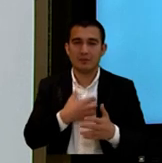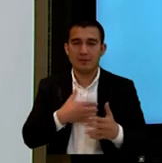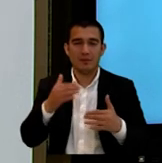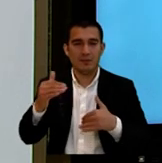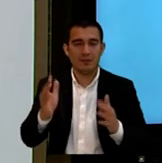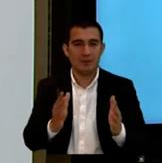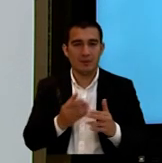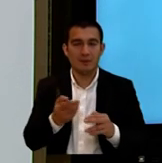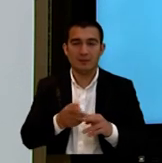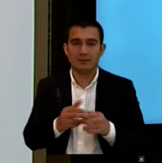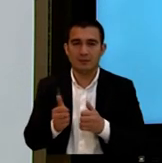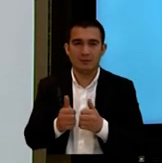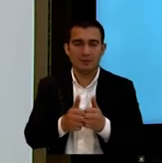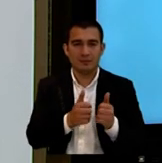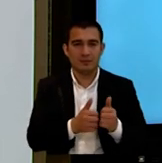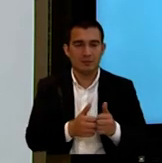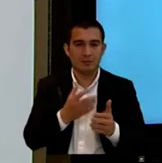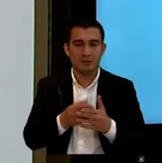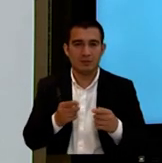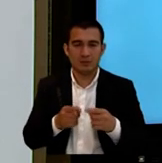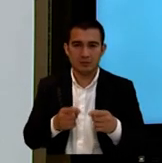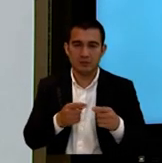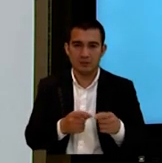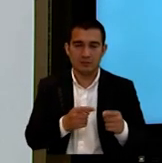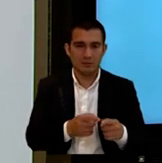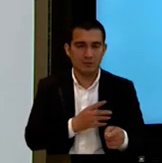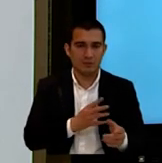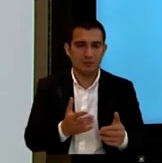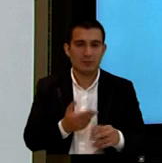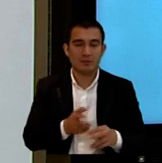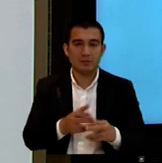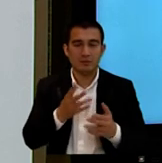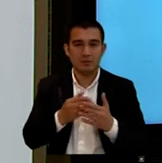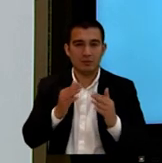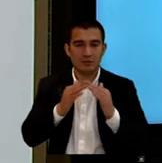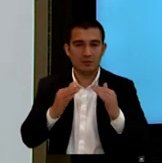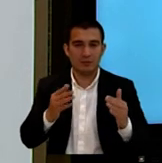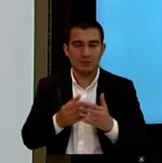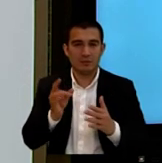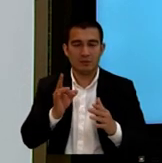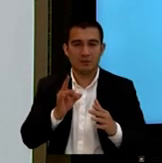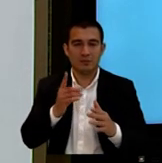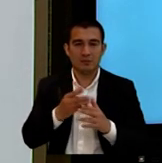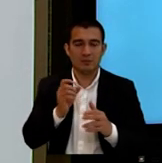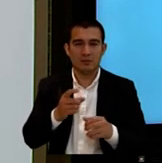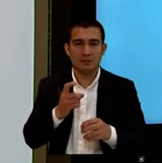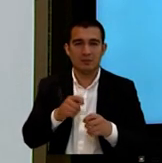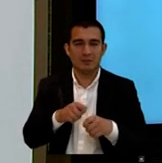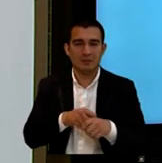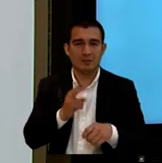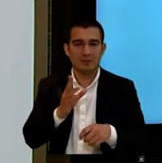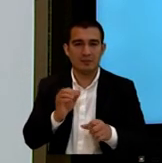yon tomonlari esa muntazam uchburchaklardan iborat. Tom asosining yuzi 100 metr kvadrat